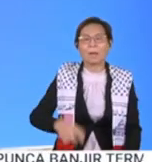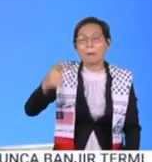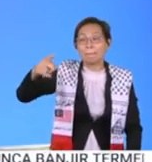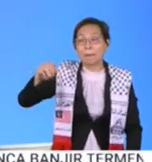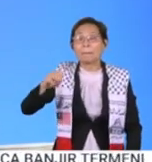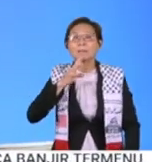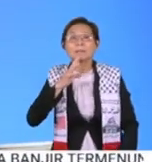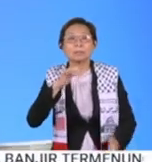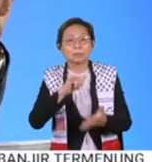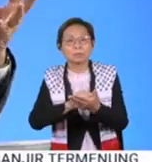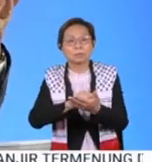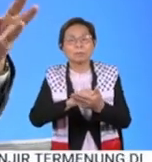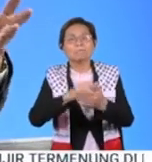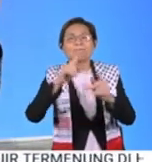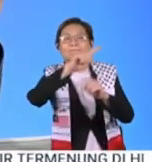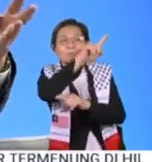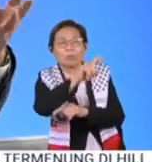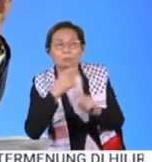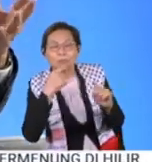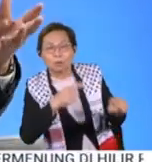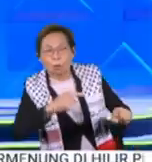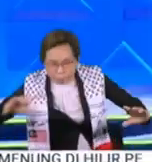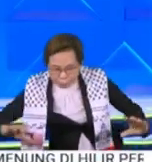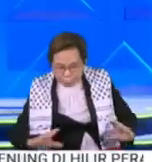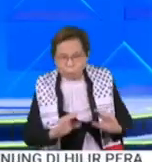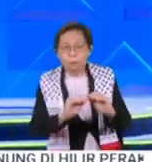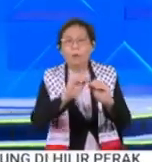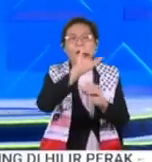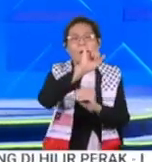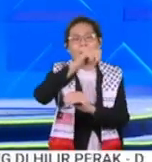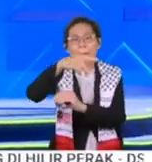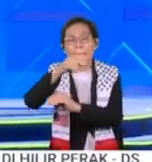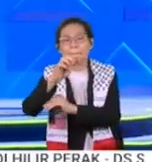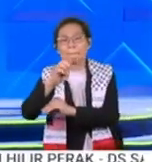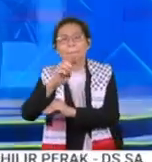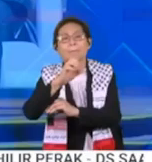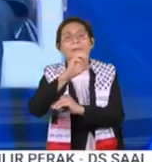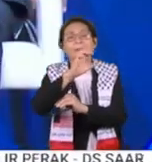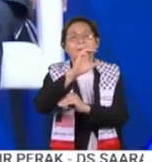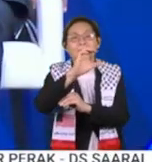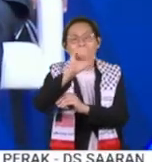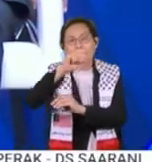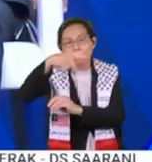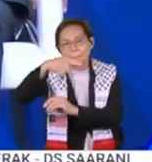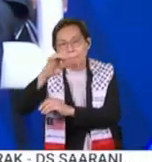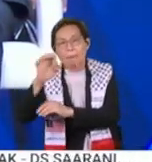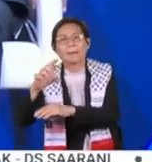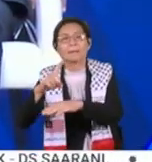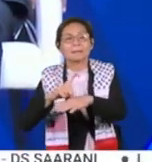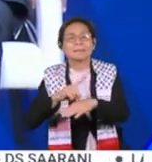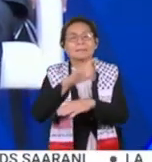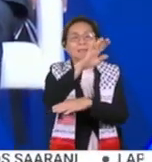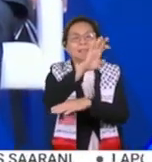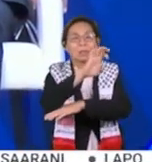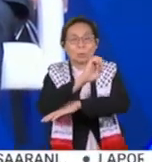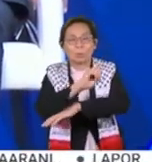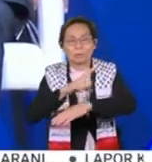Perdana Menteri berkata demikian pada sesi soal-jawab sidang kemuncak Ketua Pegawai Eksekutif CEO APEC di San Francisco.